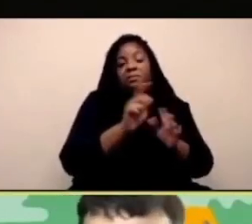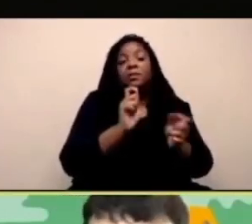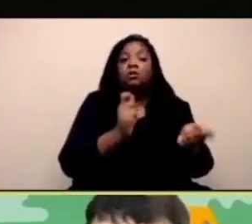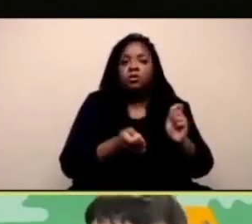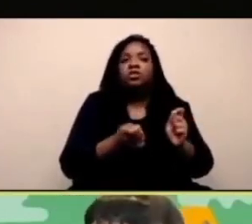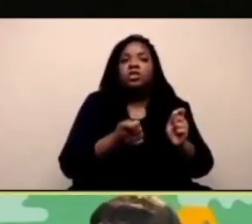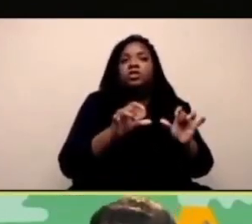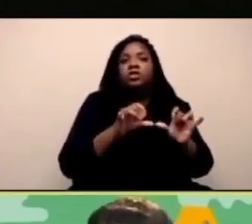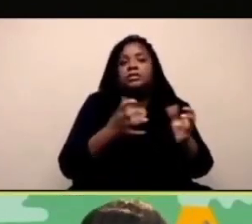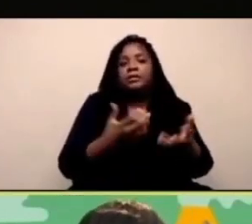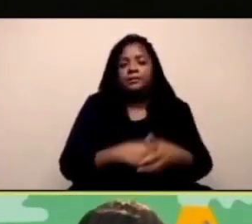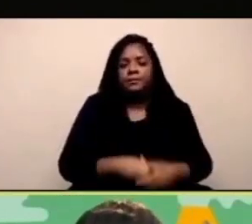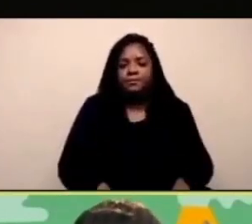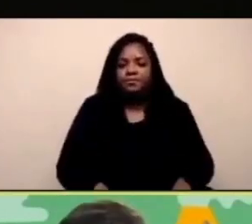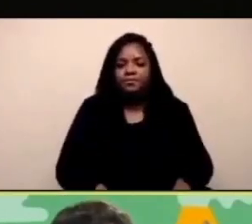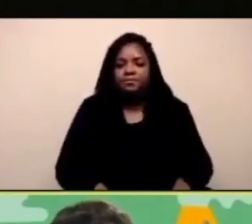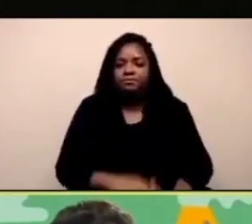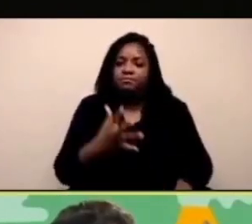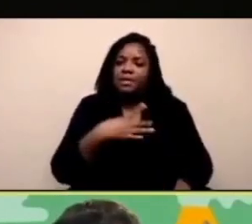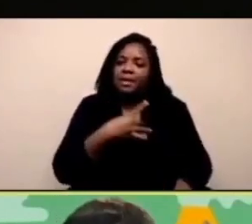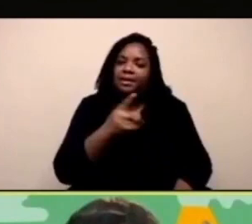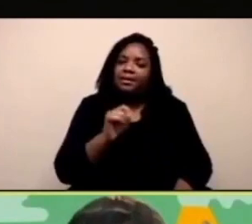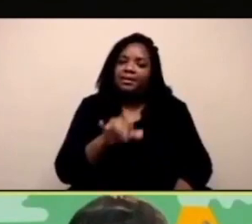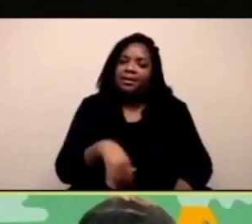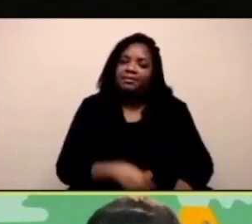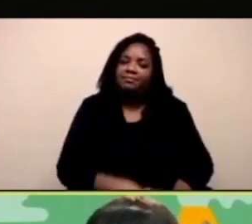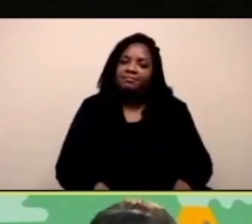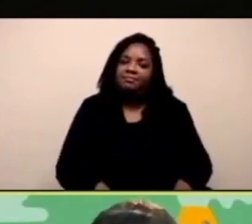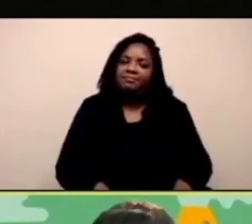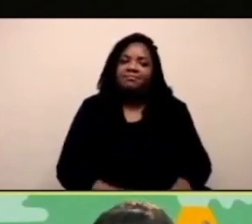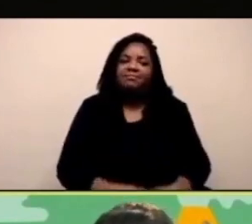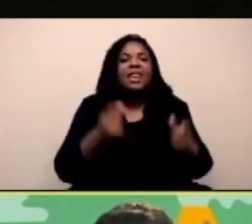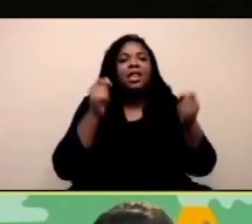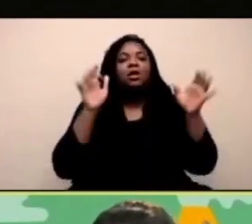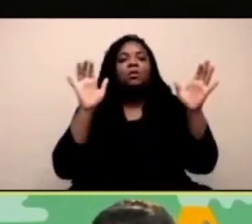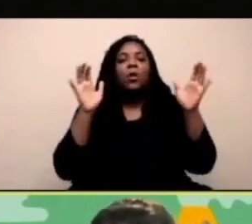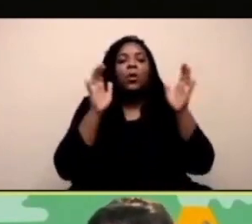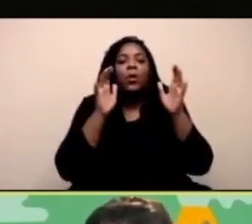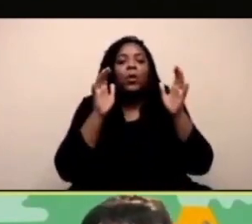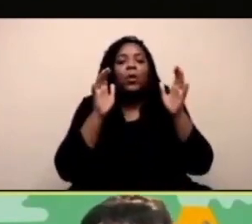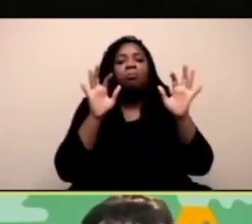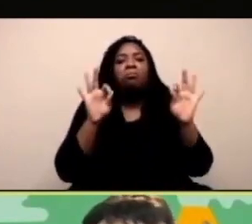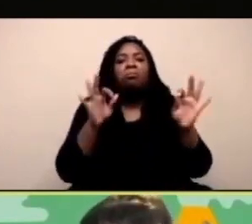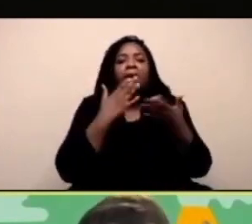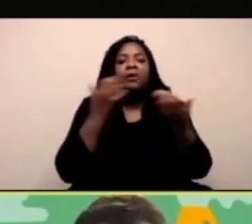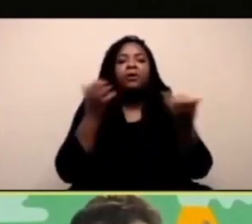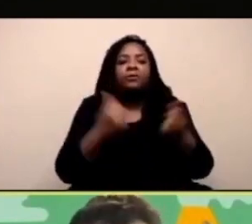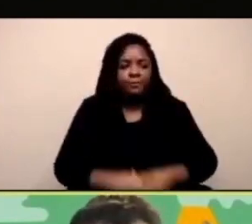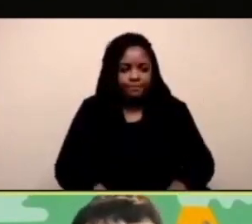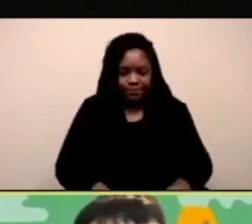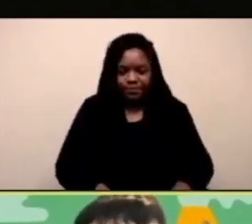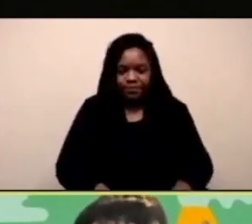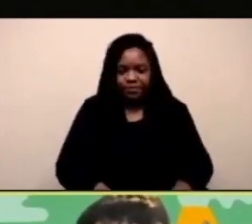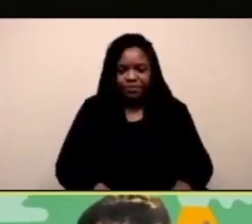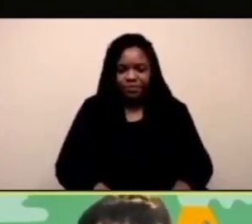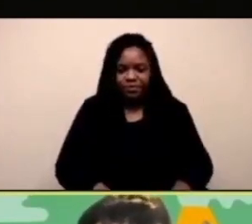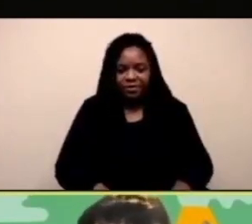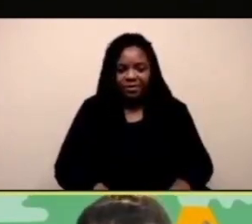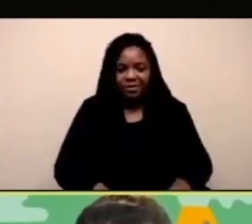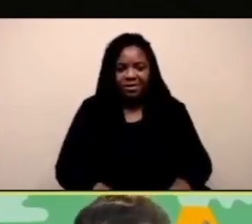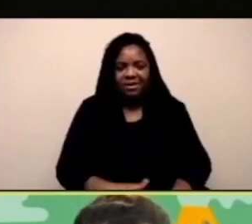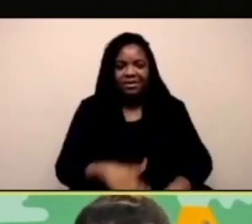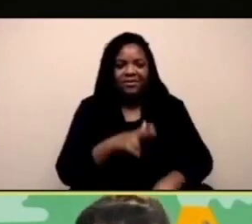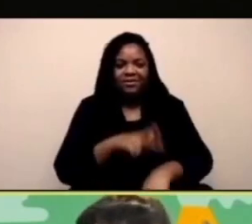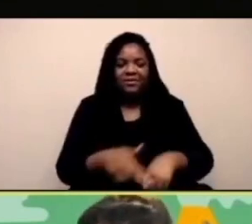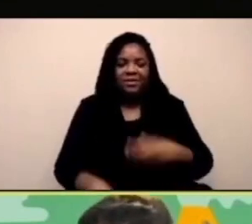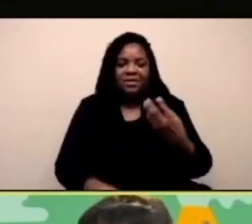あと変えるのではなくこちらの方のコスチュームでは例えば50%はと減ということもできます